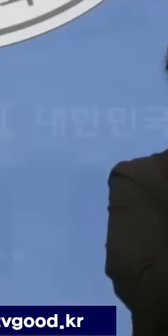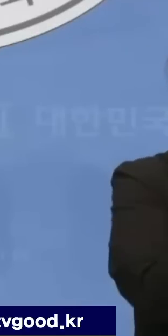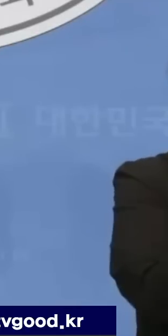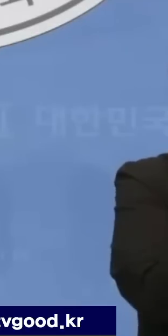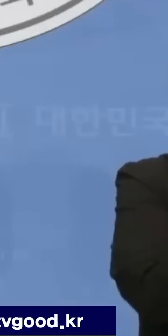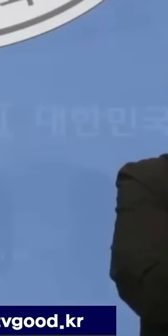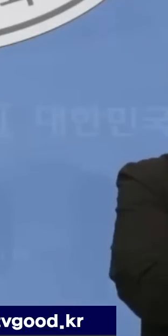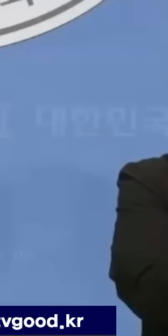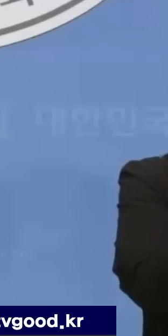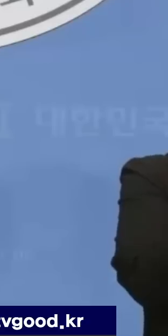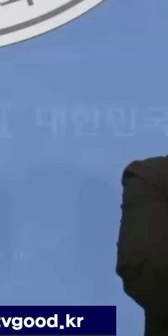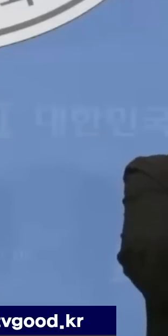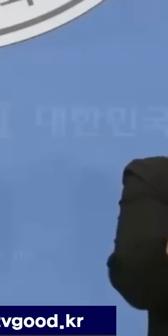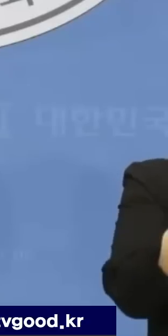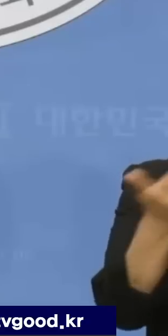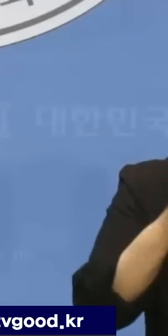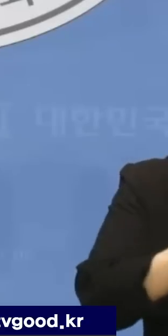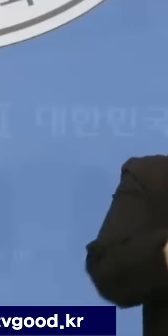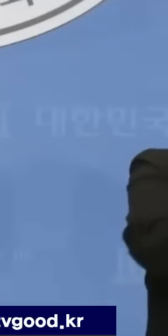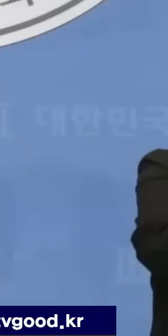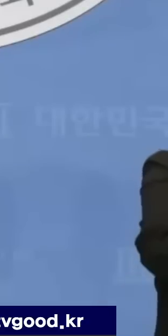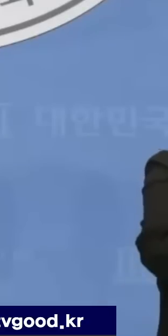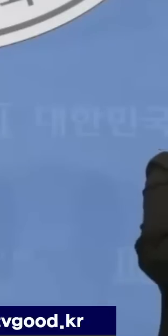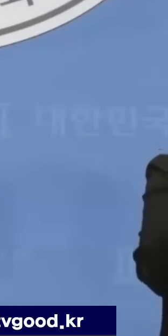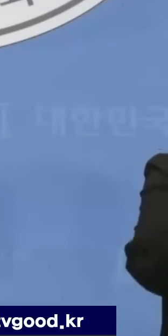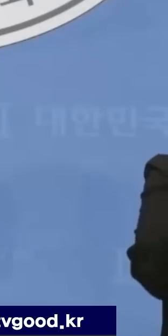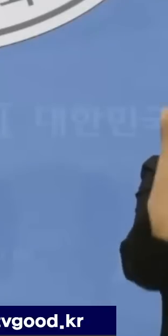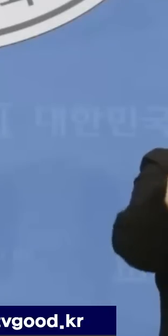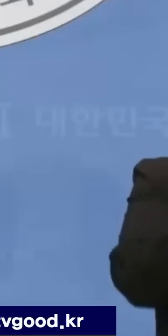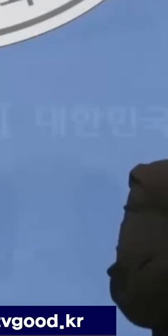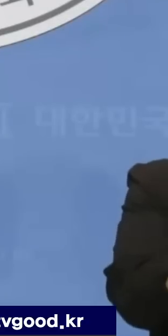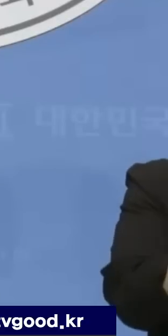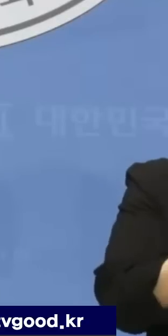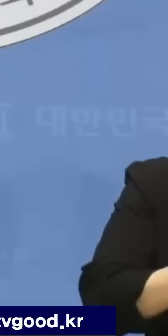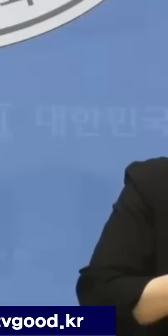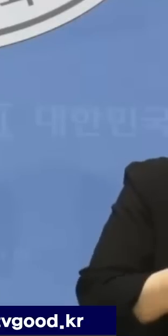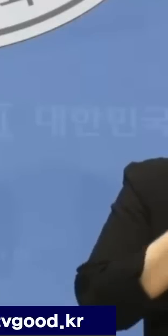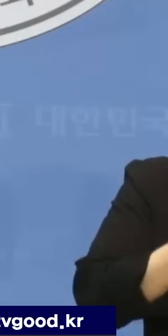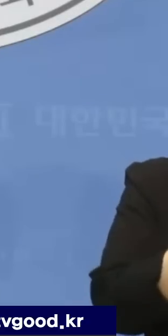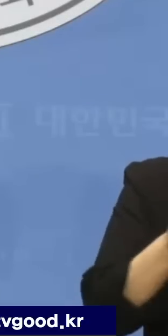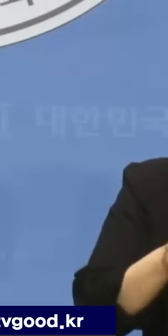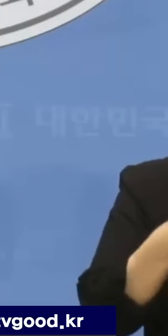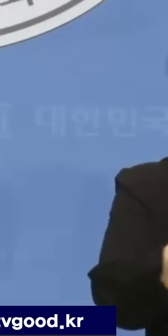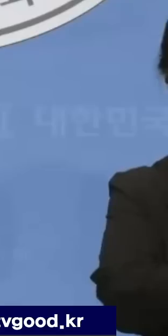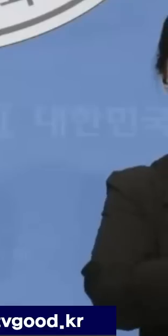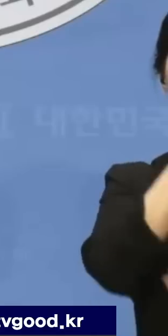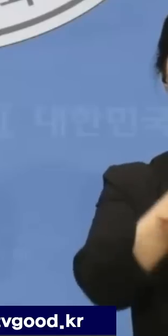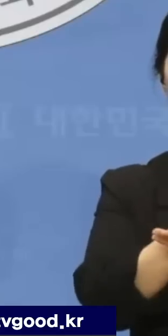로펌에 합류했다고 합니다 대검 마약과장 출신이 마약범을 변호하더니 이제는